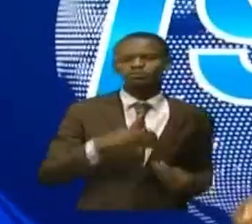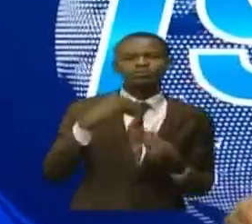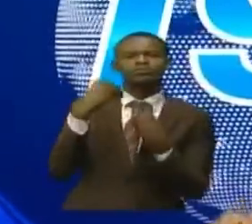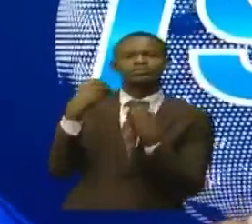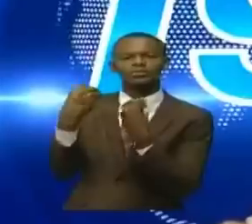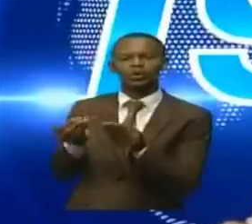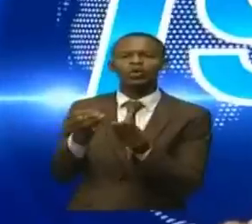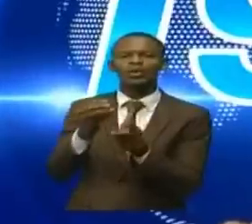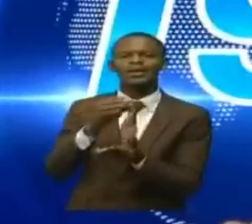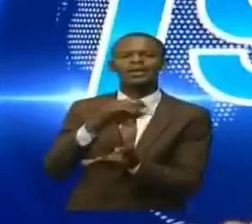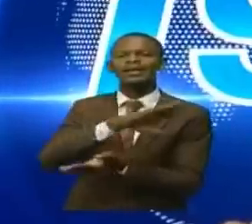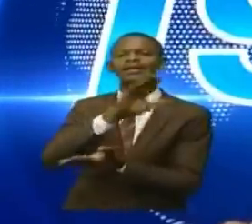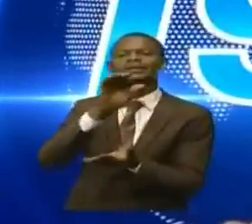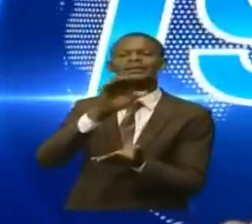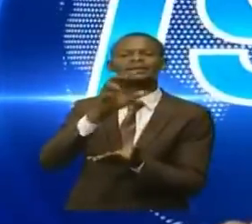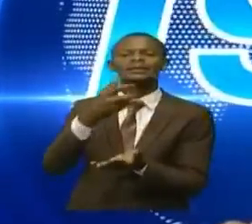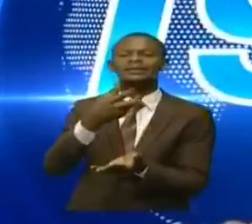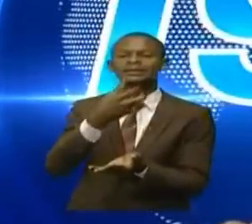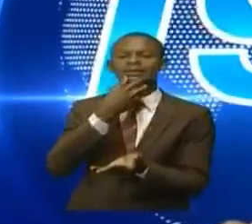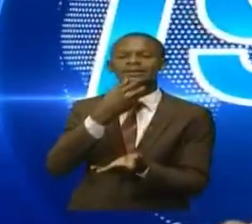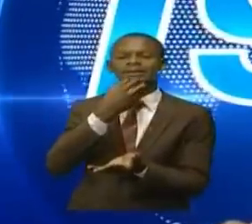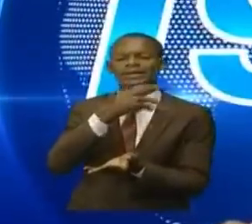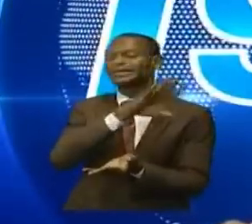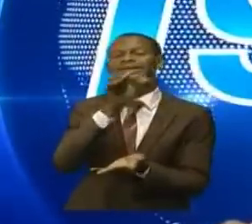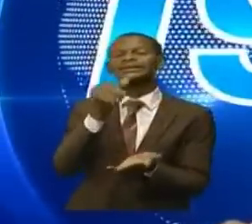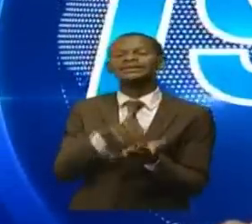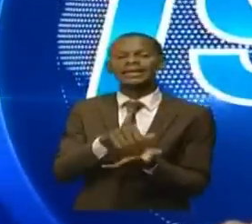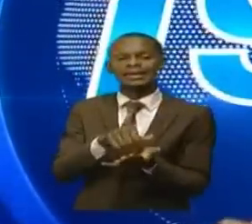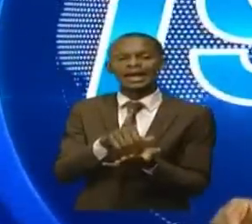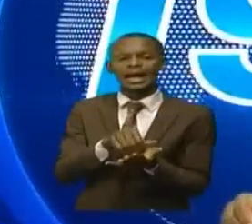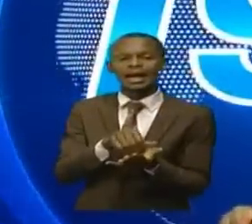c'est un appui du Canada à travers